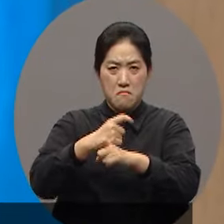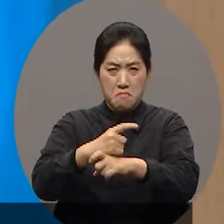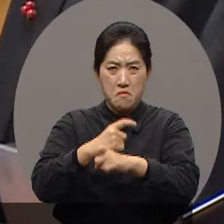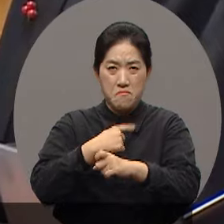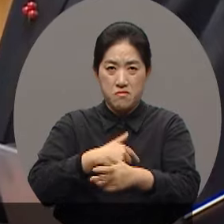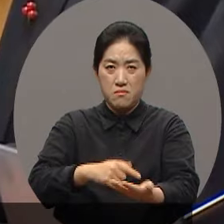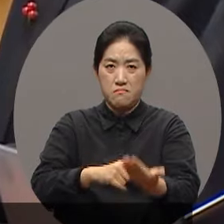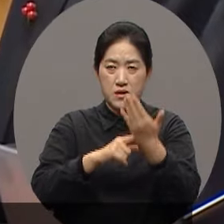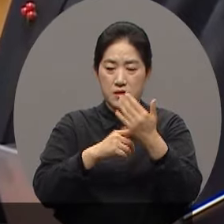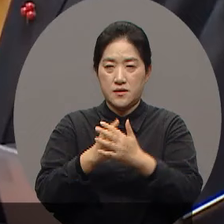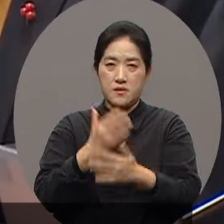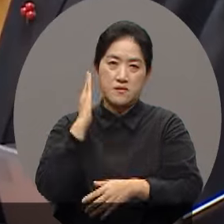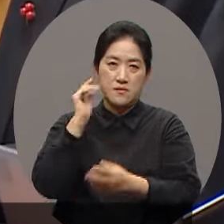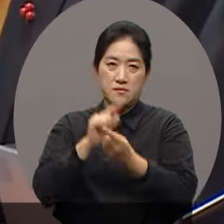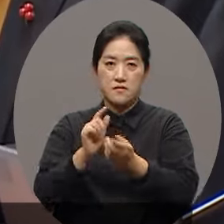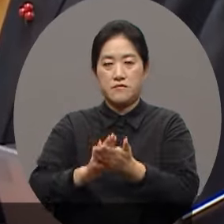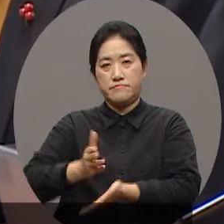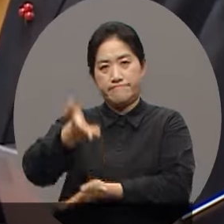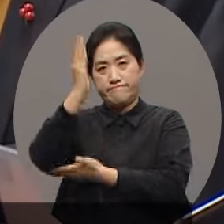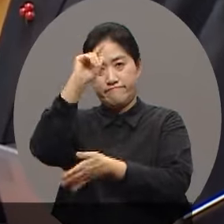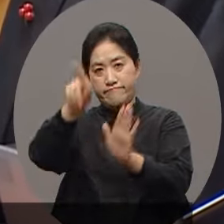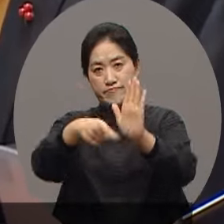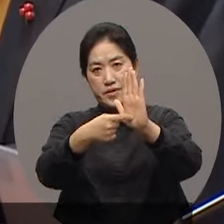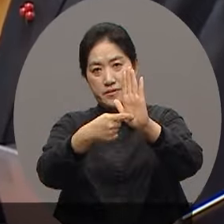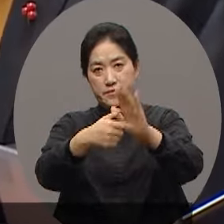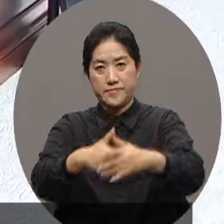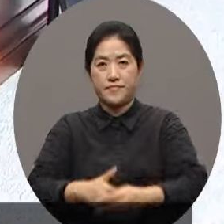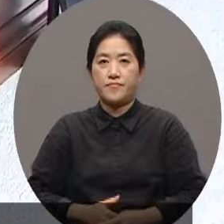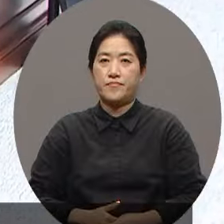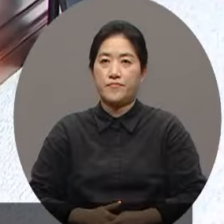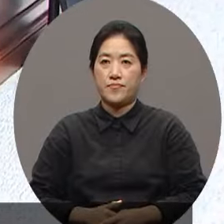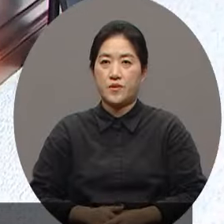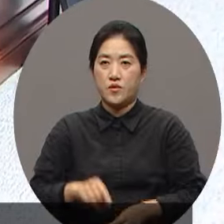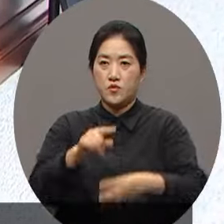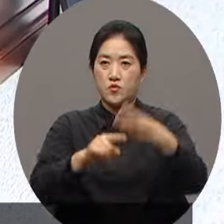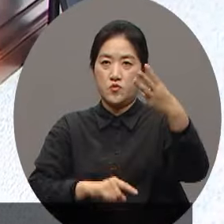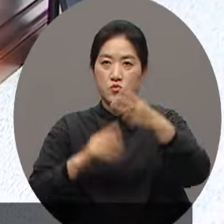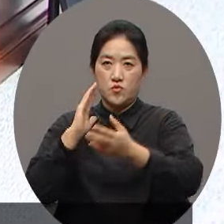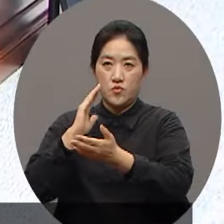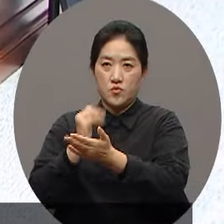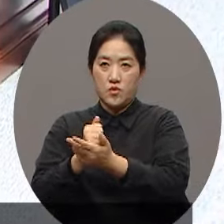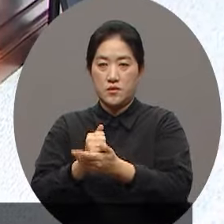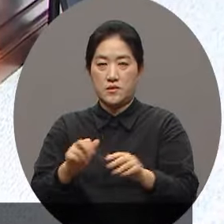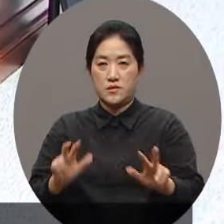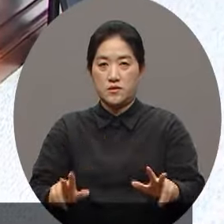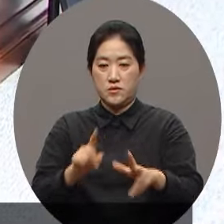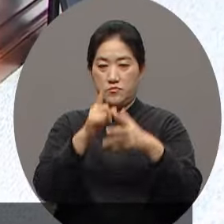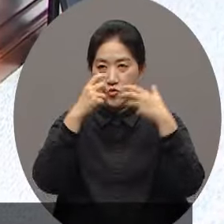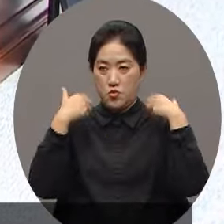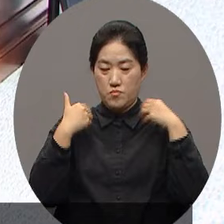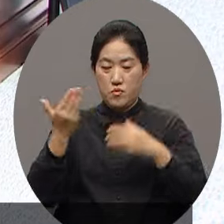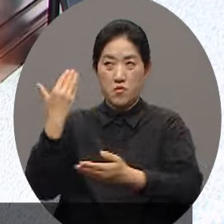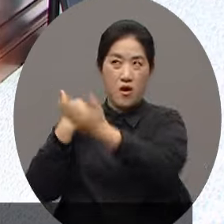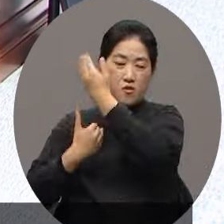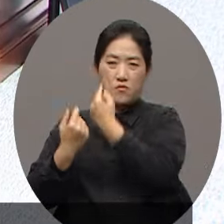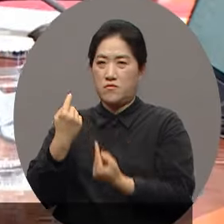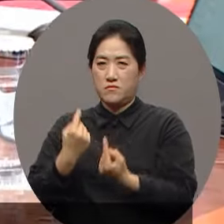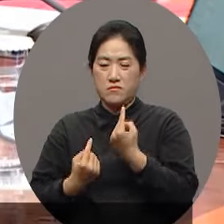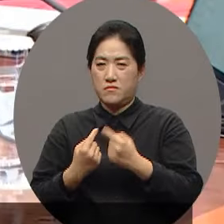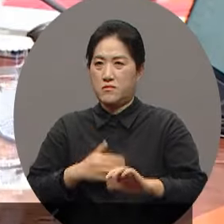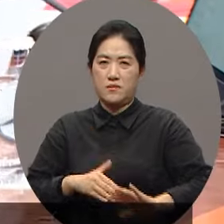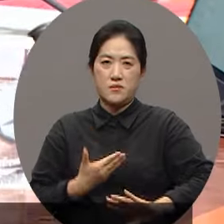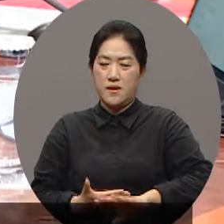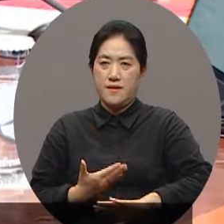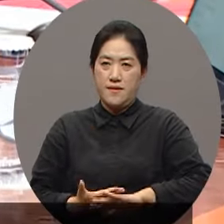이어지자 대통령이 직접 메시지를 낸 걸로 보입니다. 윤 대통령은 지금 정부는 과거 어느 정부와도